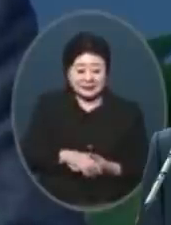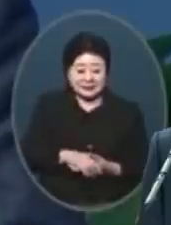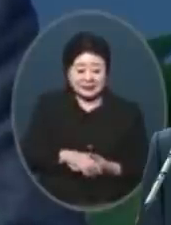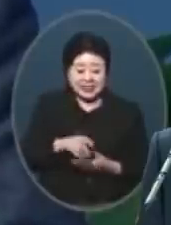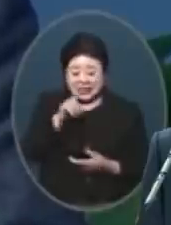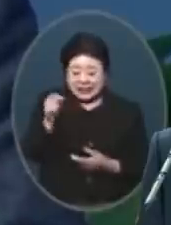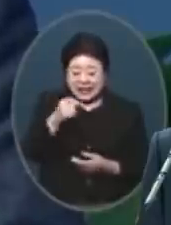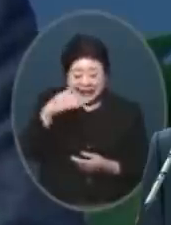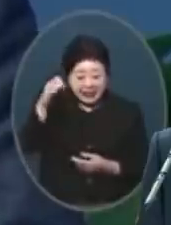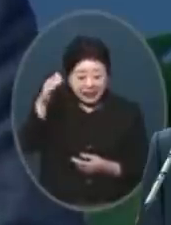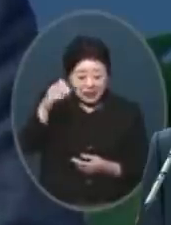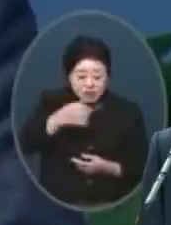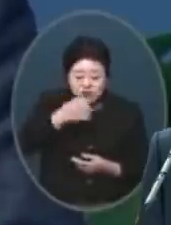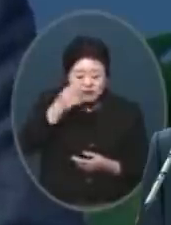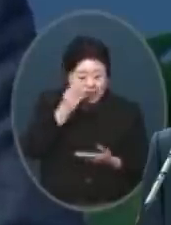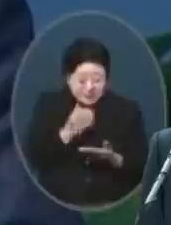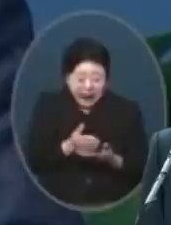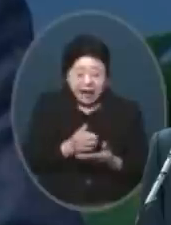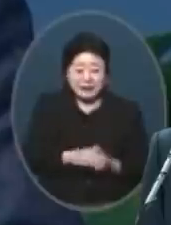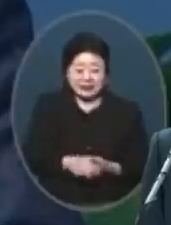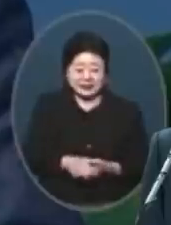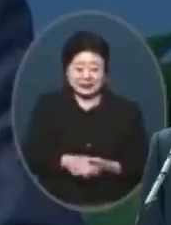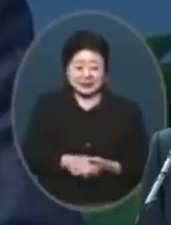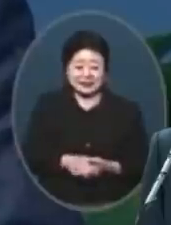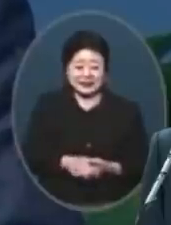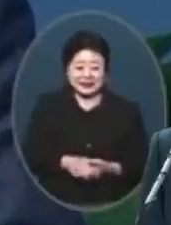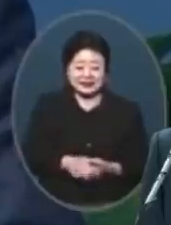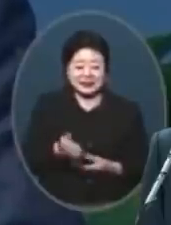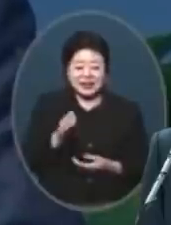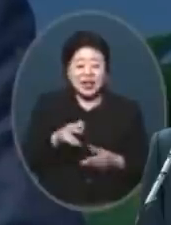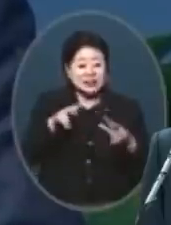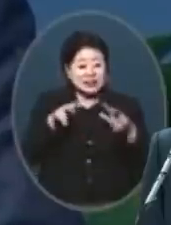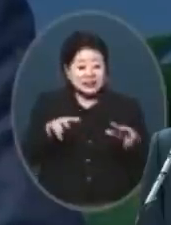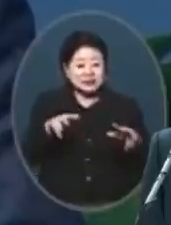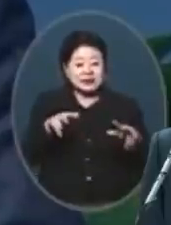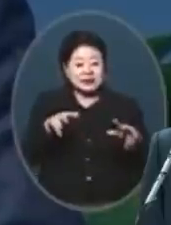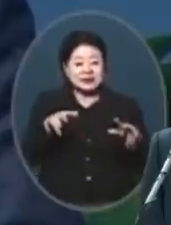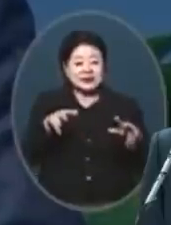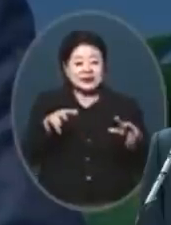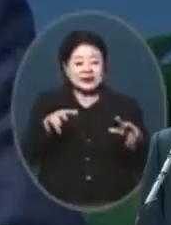달에 간다고 꿈도 꿀 수 없다는 것입니다. 그런데 지금은 어떻습니까?